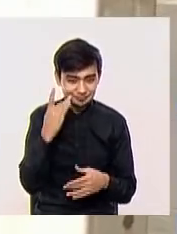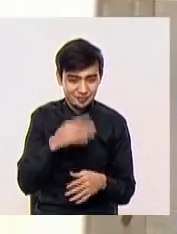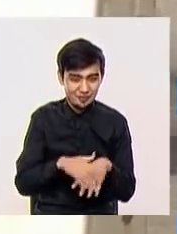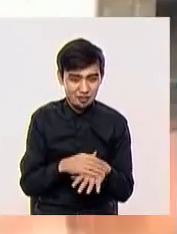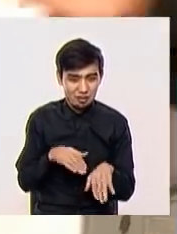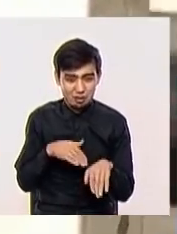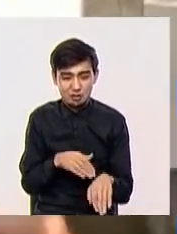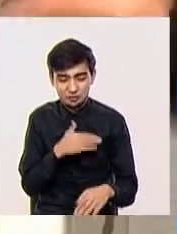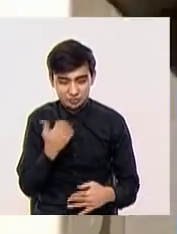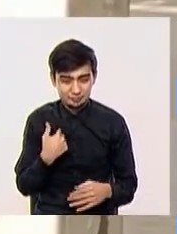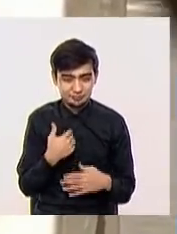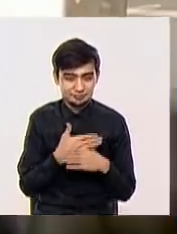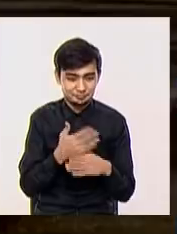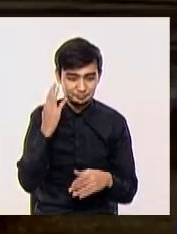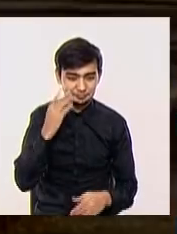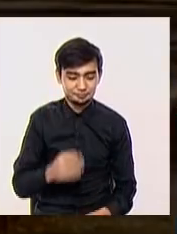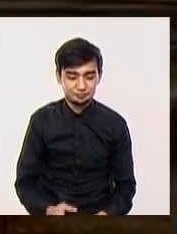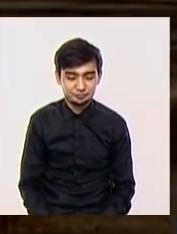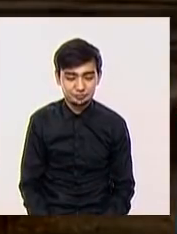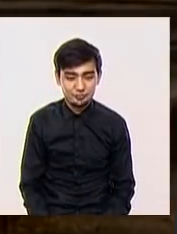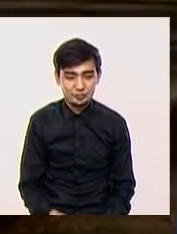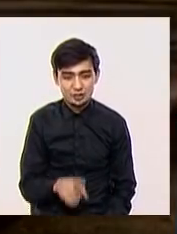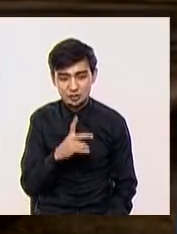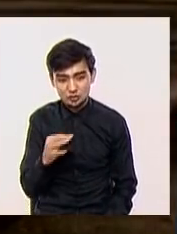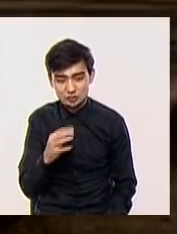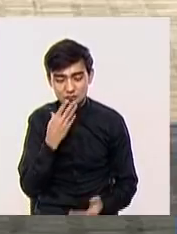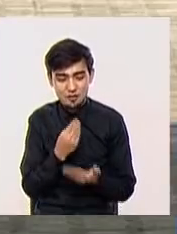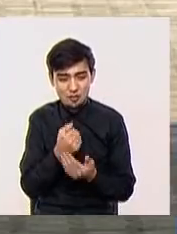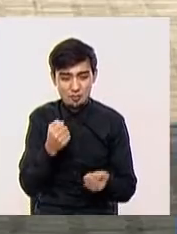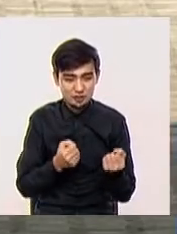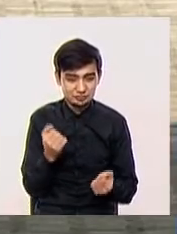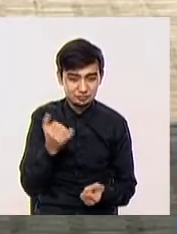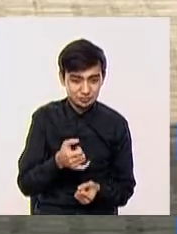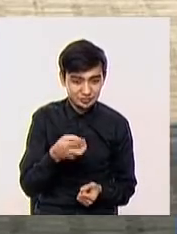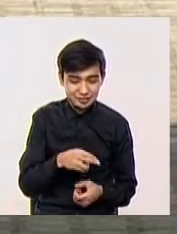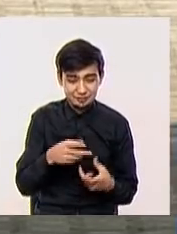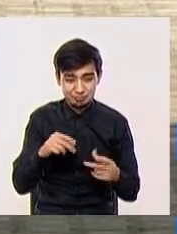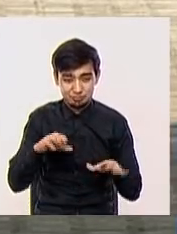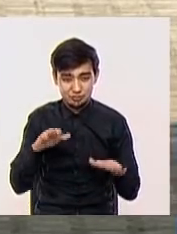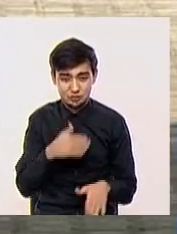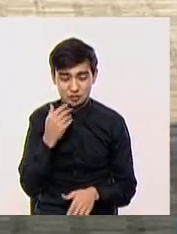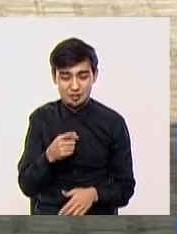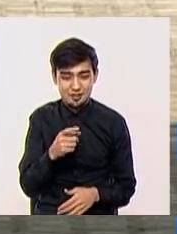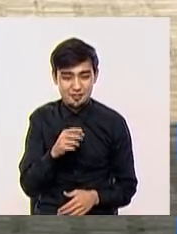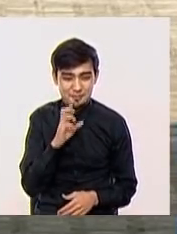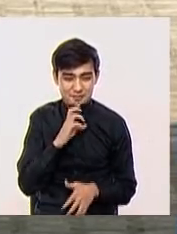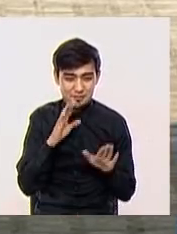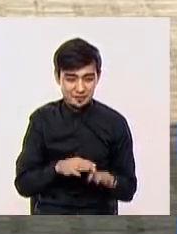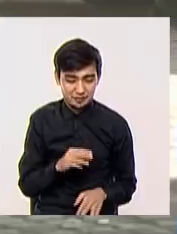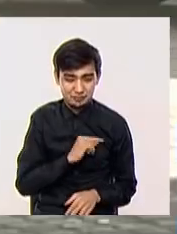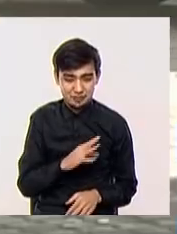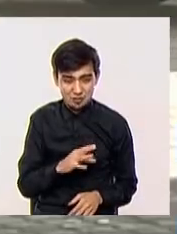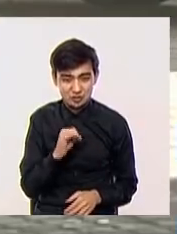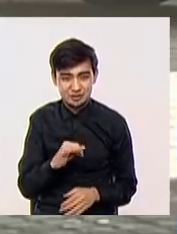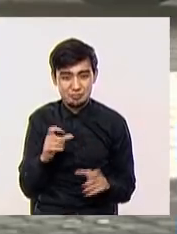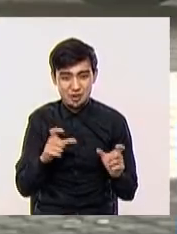не простаивал в пробке. Но и заправить свои машины людям было негде. АЗС приостановили свою работу, как и